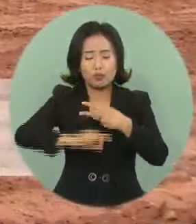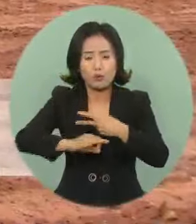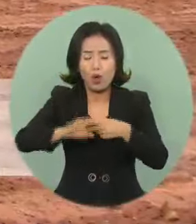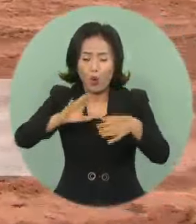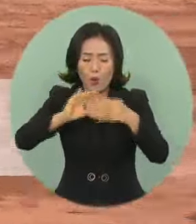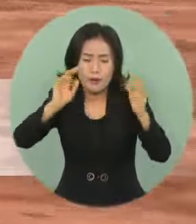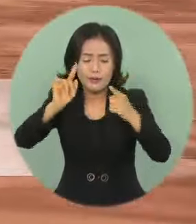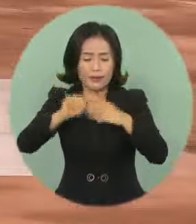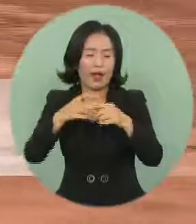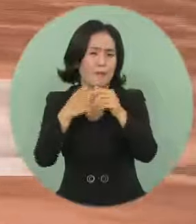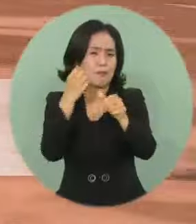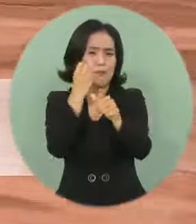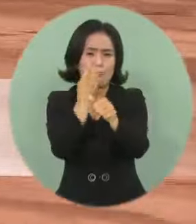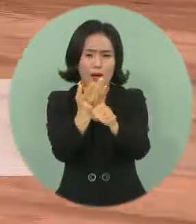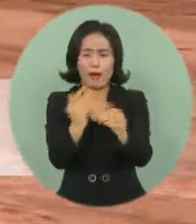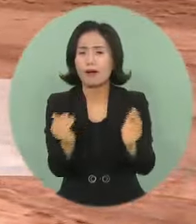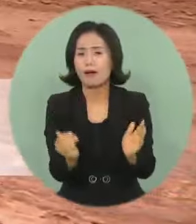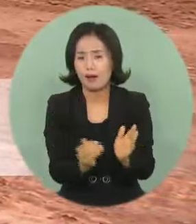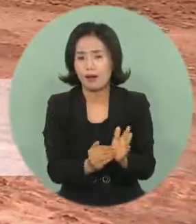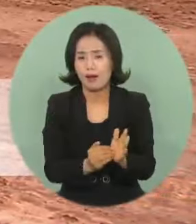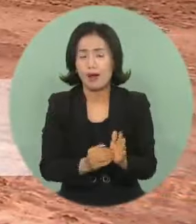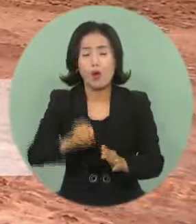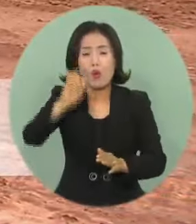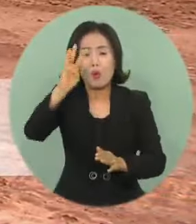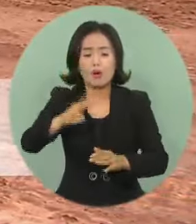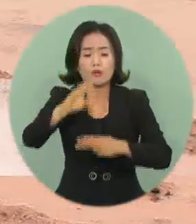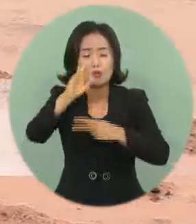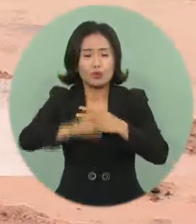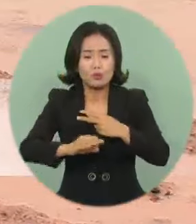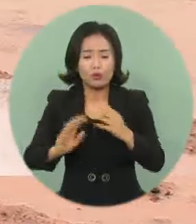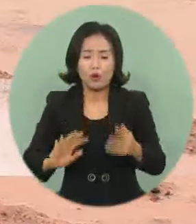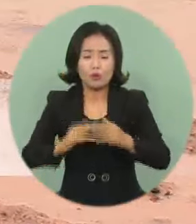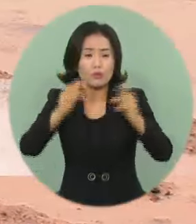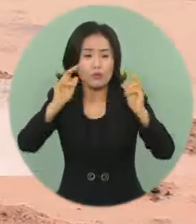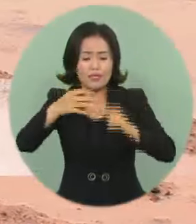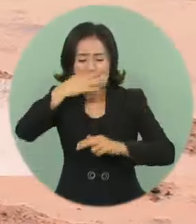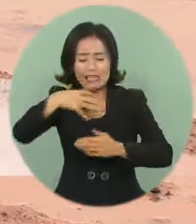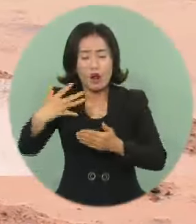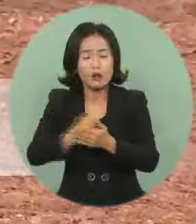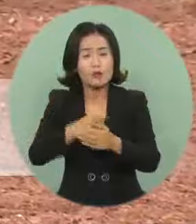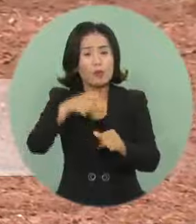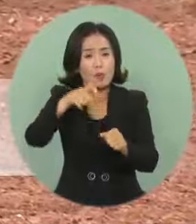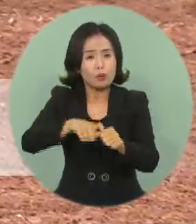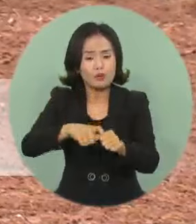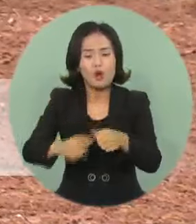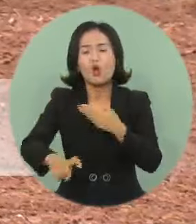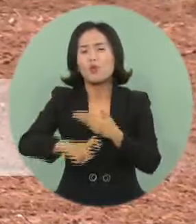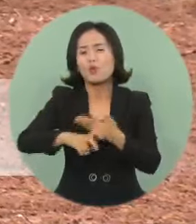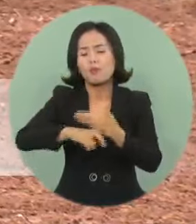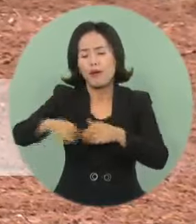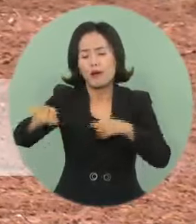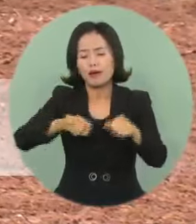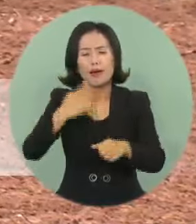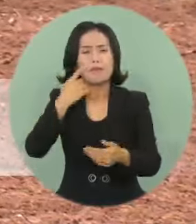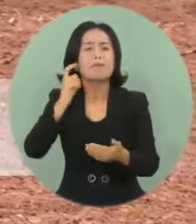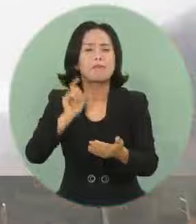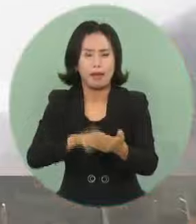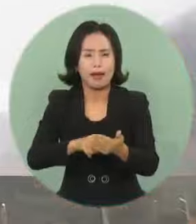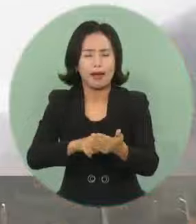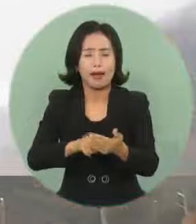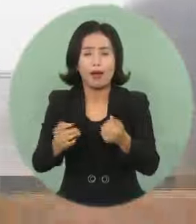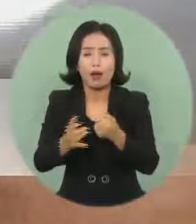관련 업체들을 고발했습니다. 광주 서구는 건설업체들이 이익을 얻기 위해 이 같은 불법 행위를 저질렀다고